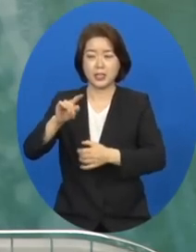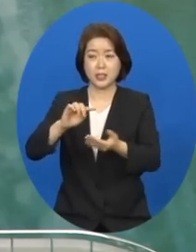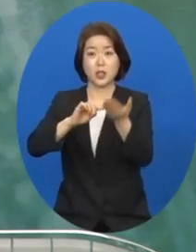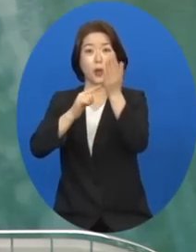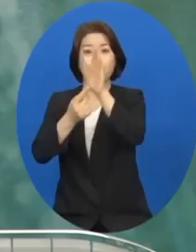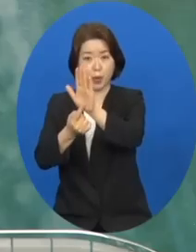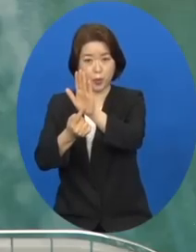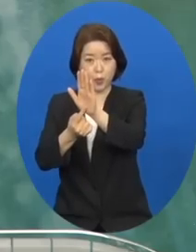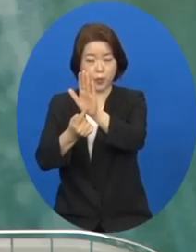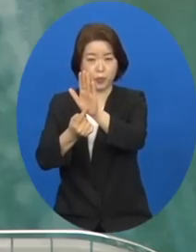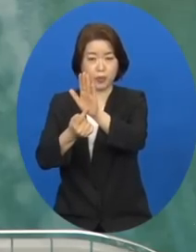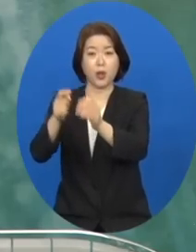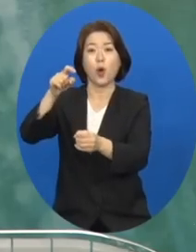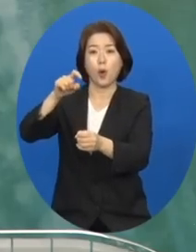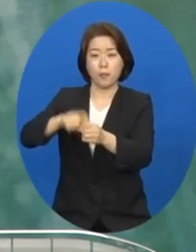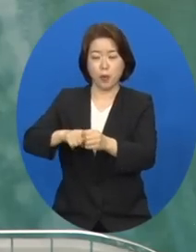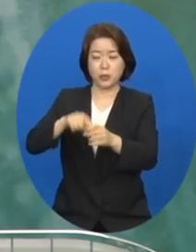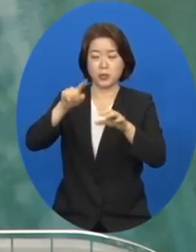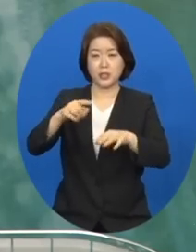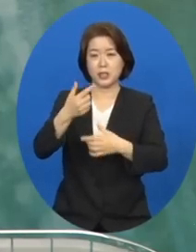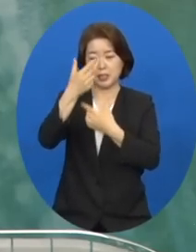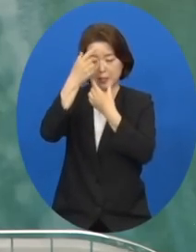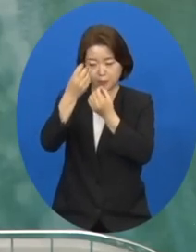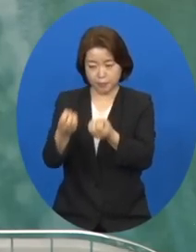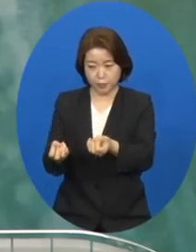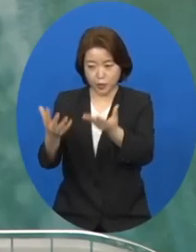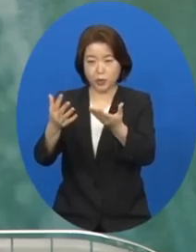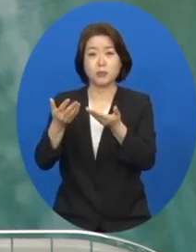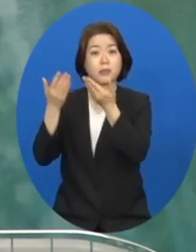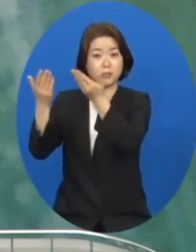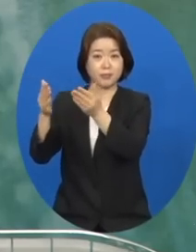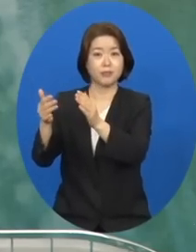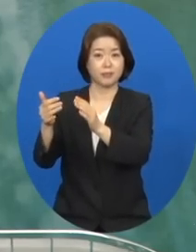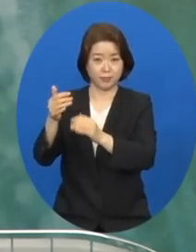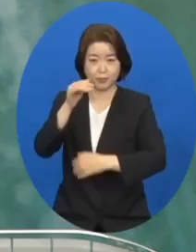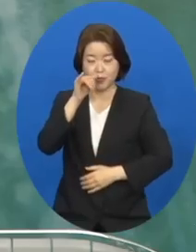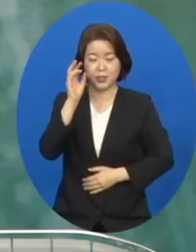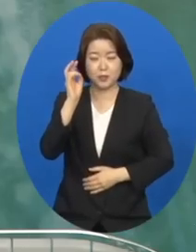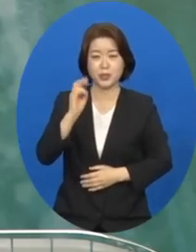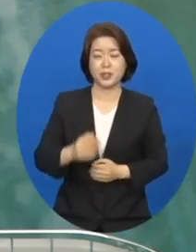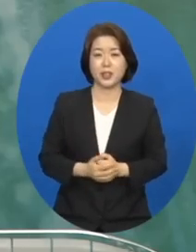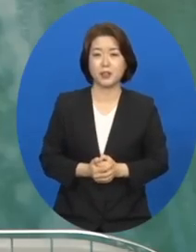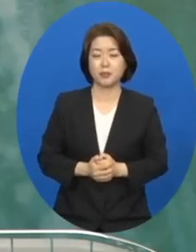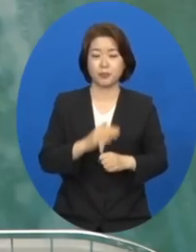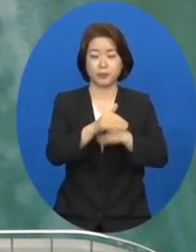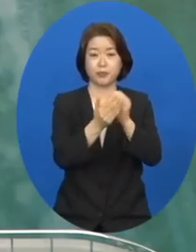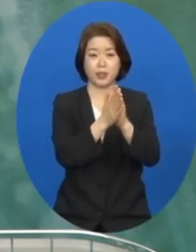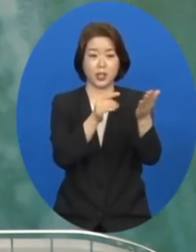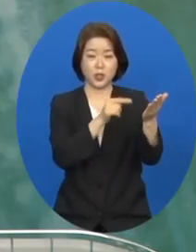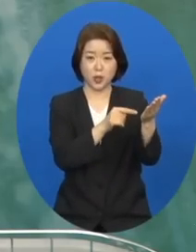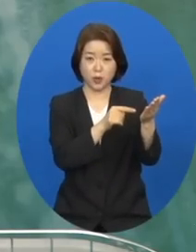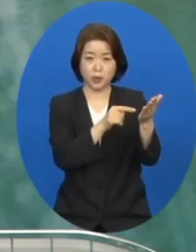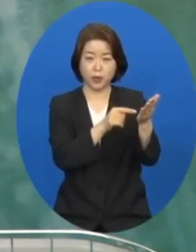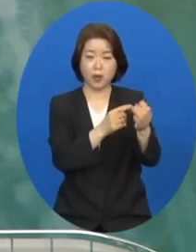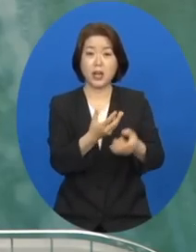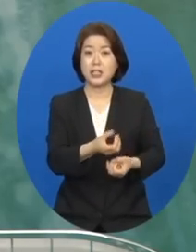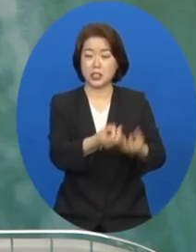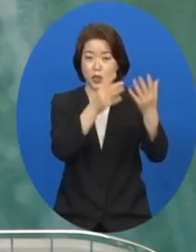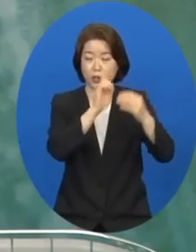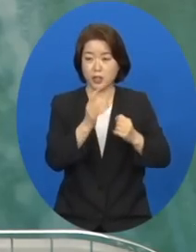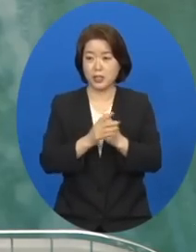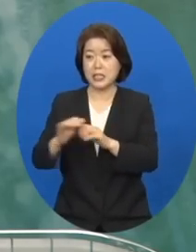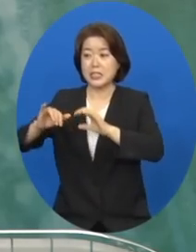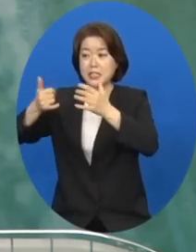하기 위해서 우리가 이쪽 일을 드리는 것이죠 성경의 절기 의 특징은 세상에 일반 기념일 과는 다릅니다